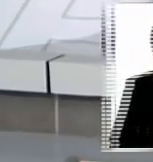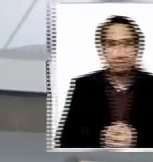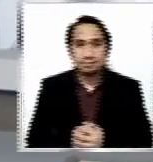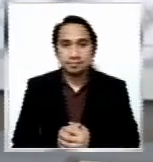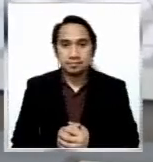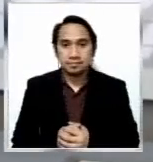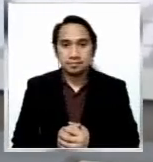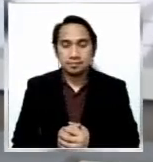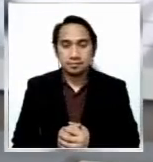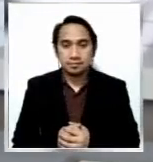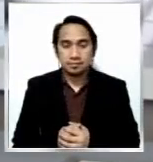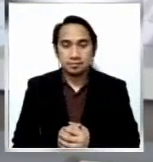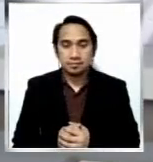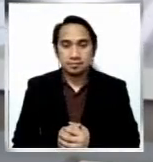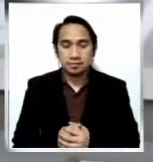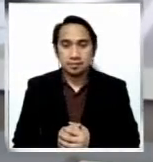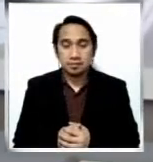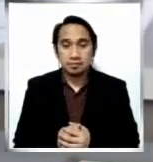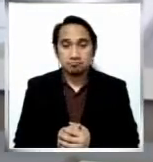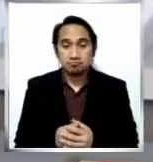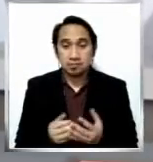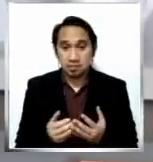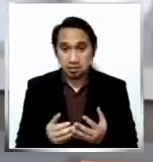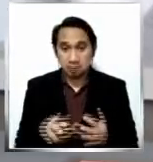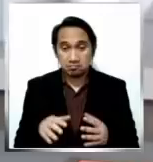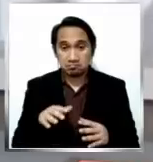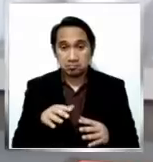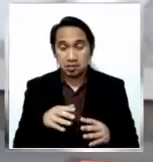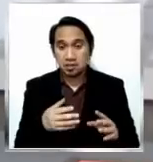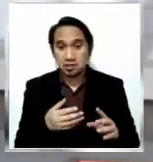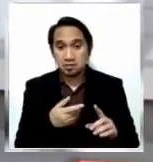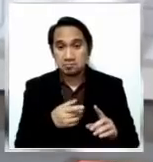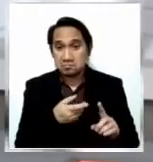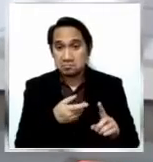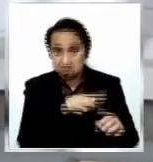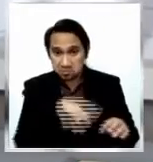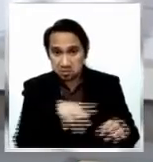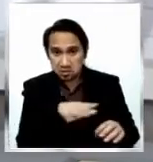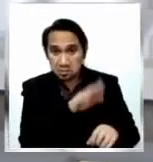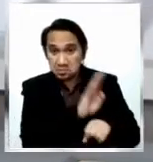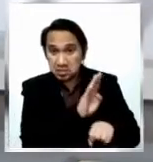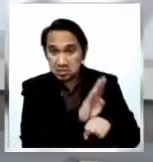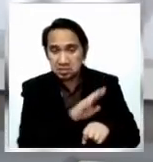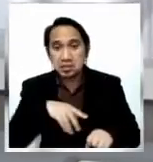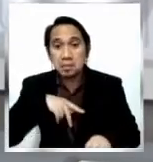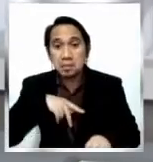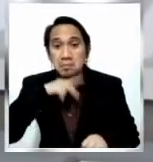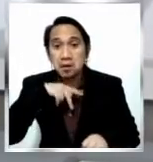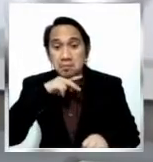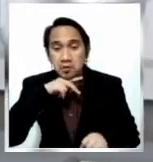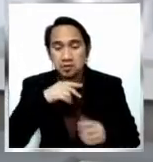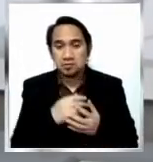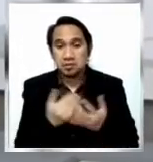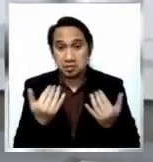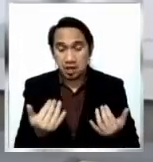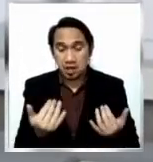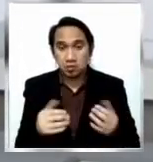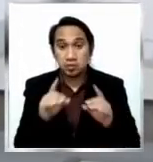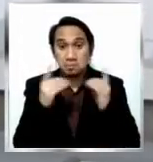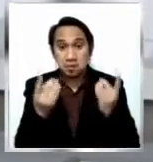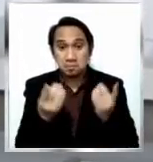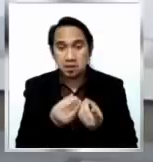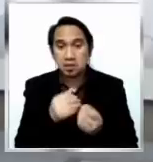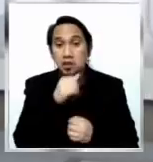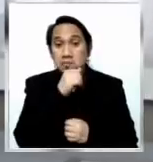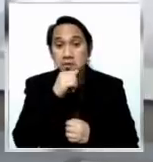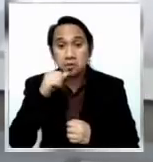kabila ng apila ng ilang nasa industriya ng pagbababoy sa bansa, nanindigan ang Department of Agriculture na mananatili